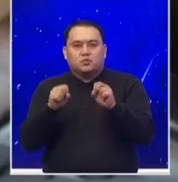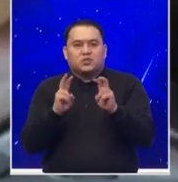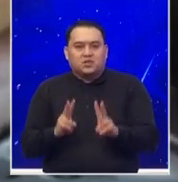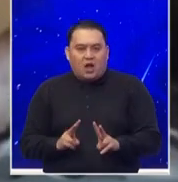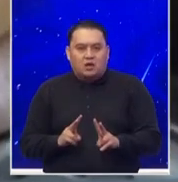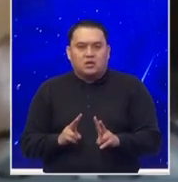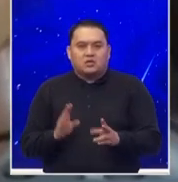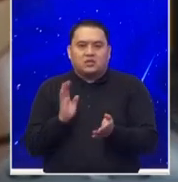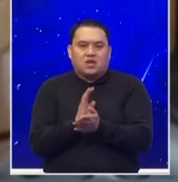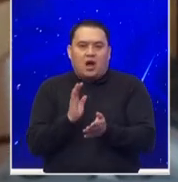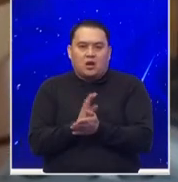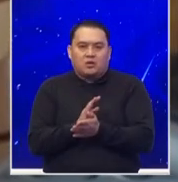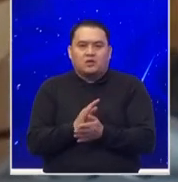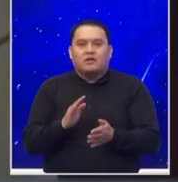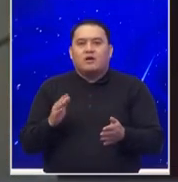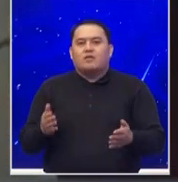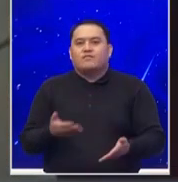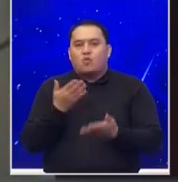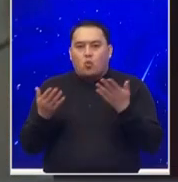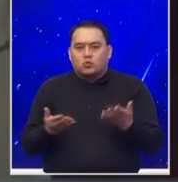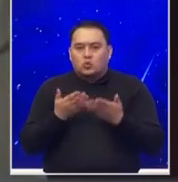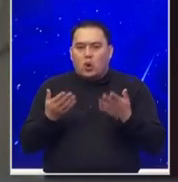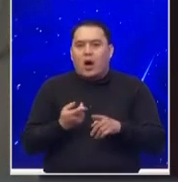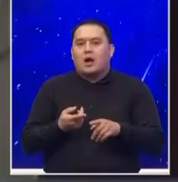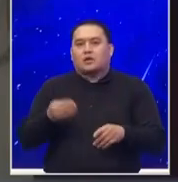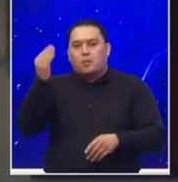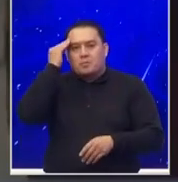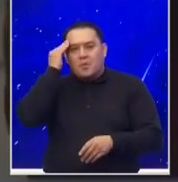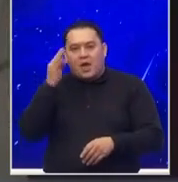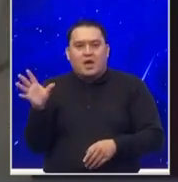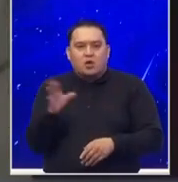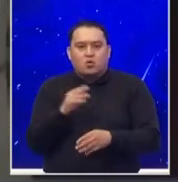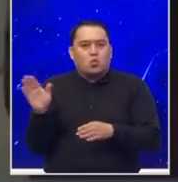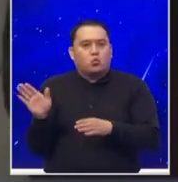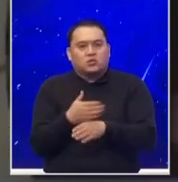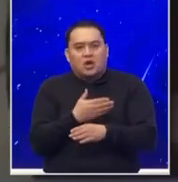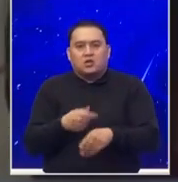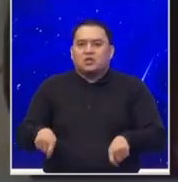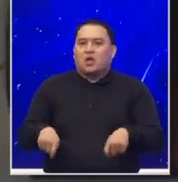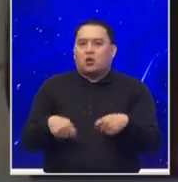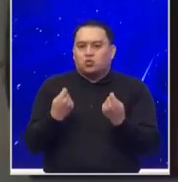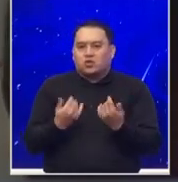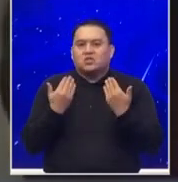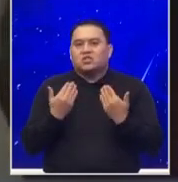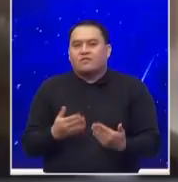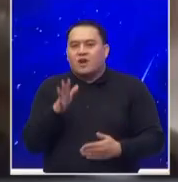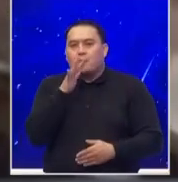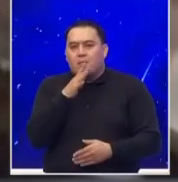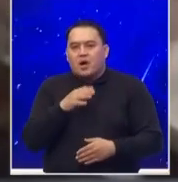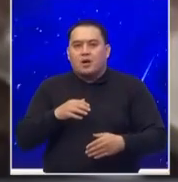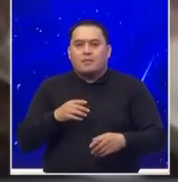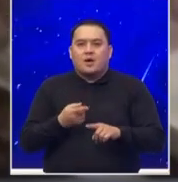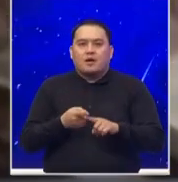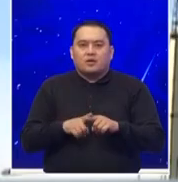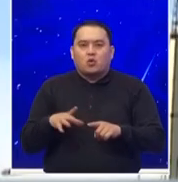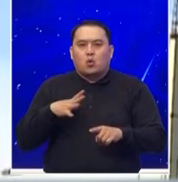уже загрязнение окружающей среды. Сейчас принимаются все меры по устранению нарушений. В настоящее время